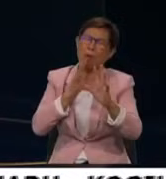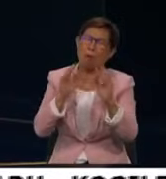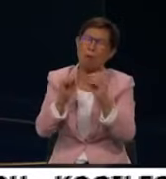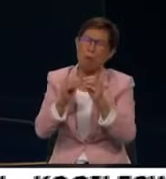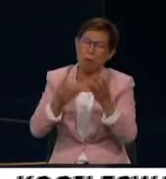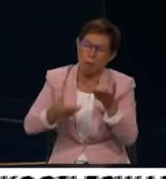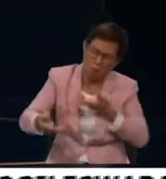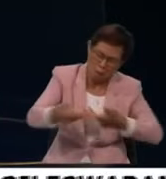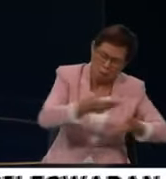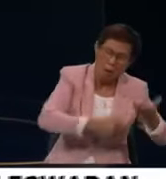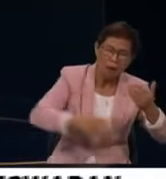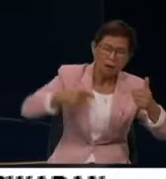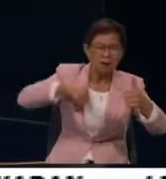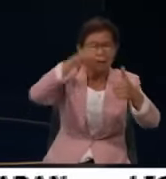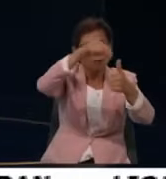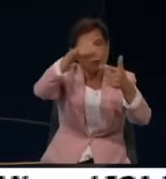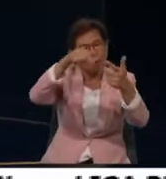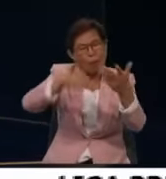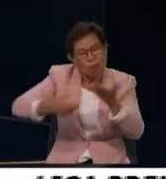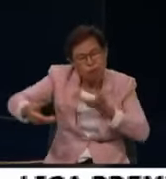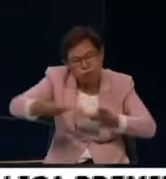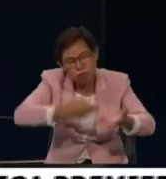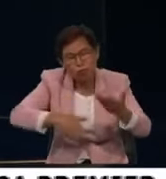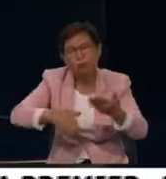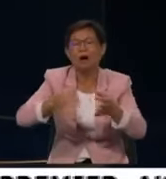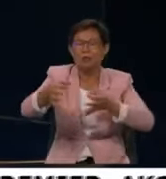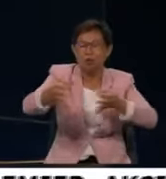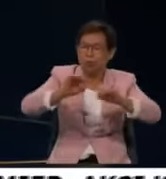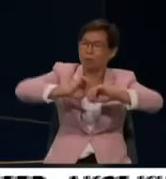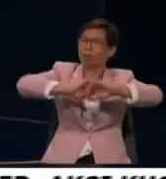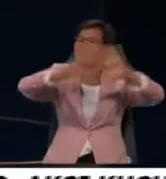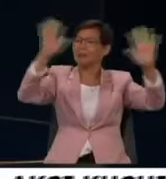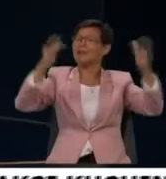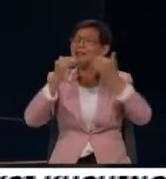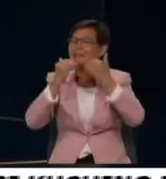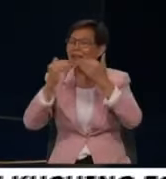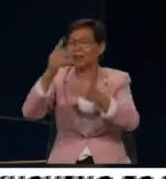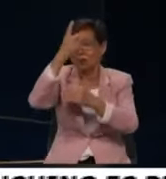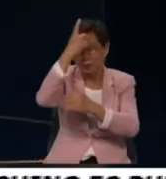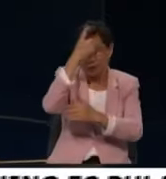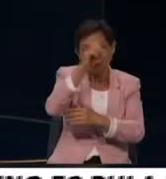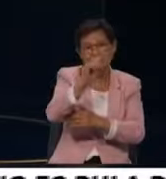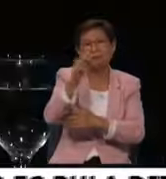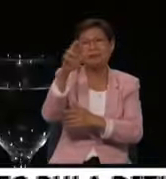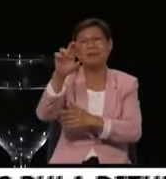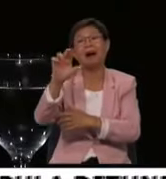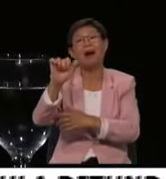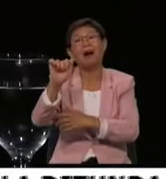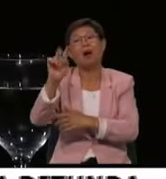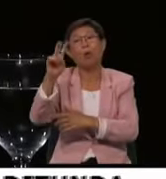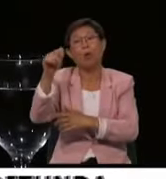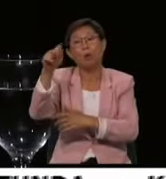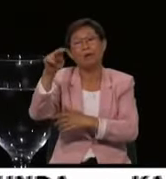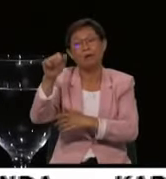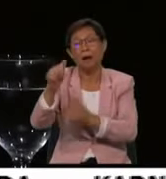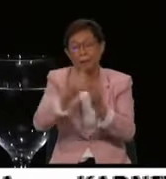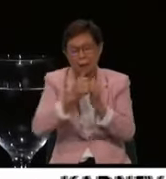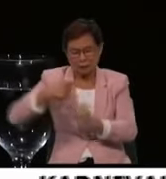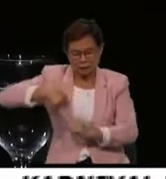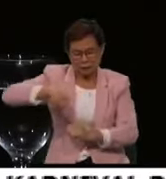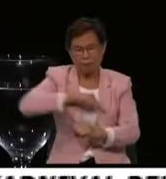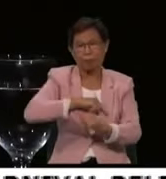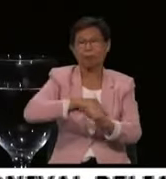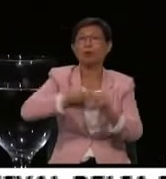telah pun kita sentuh pun saya kira memberikan pencerahan. Terima kasih se lagi Datuk Seri M. Saravan Menteri Sumber Manusia kerana bersama-sama kami menerusi